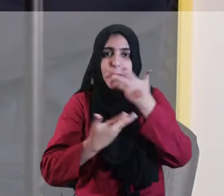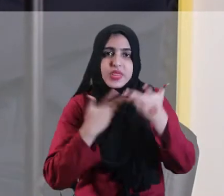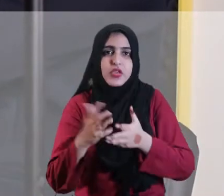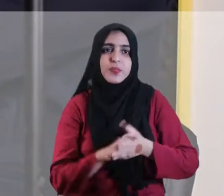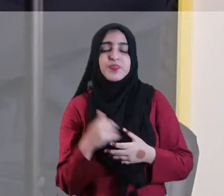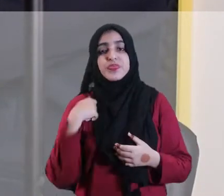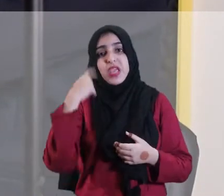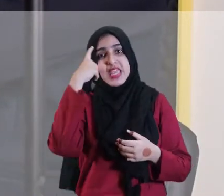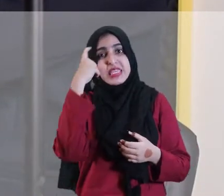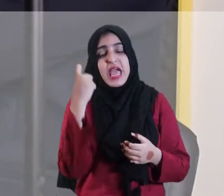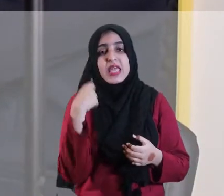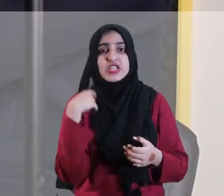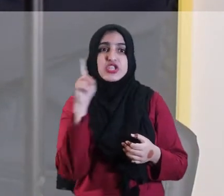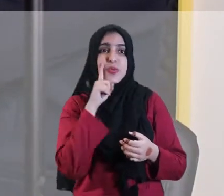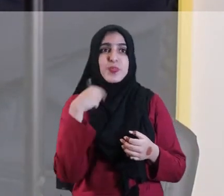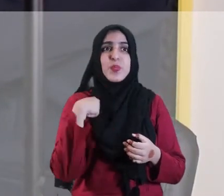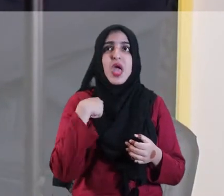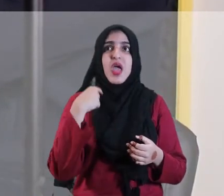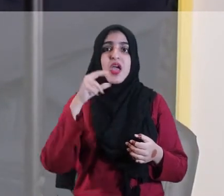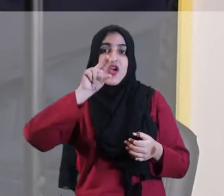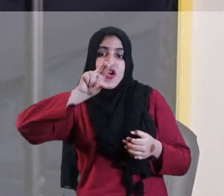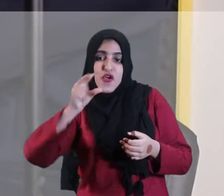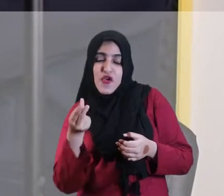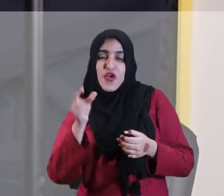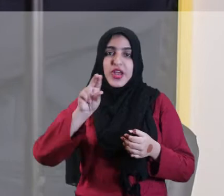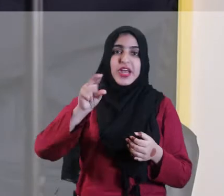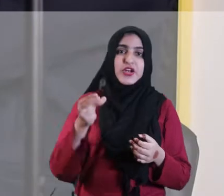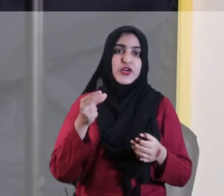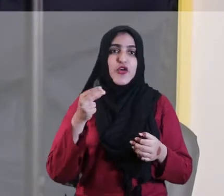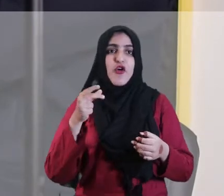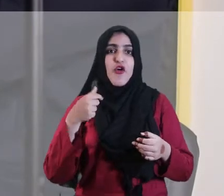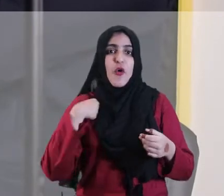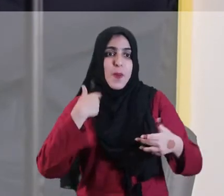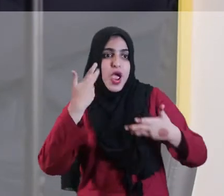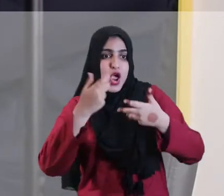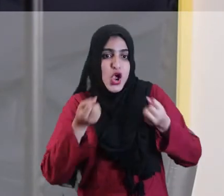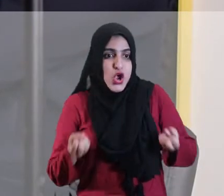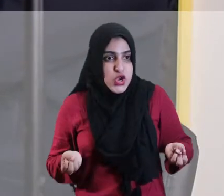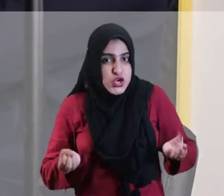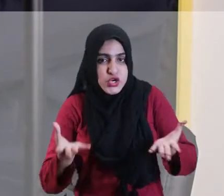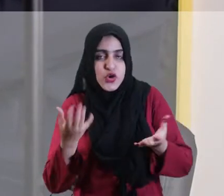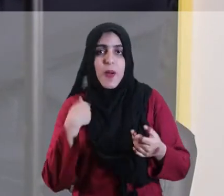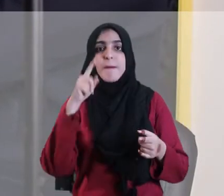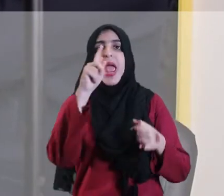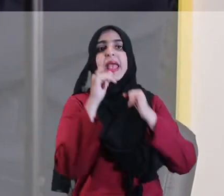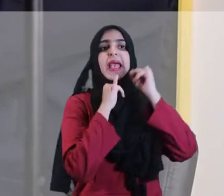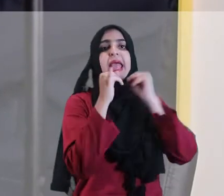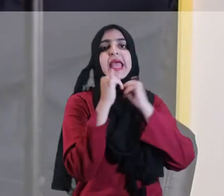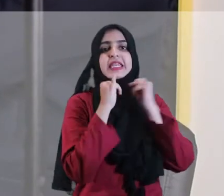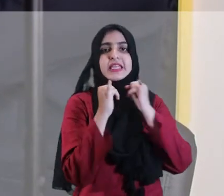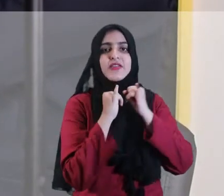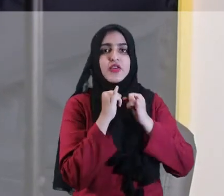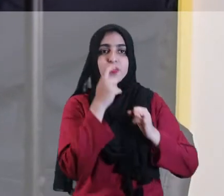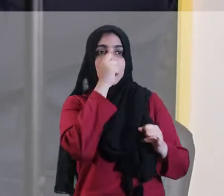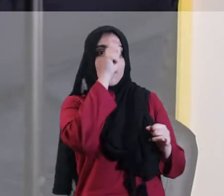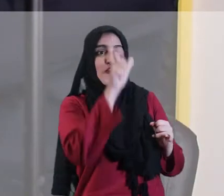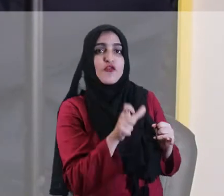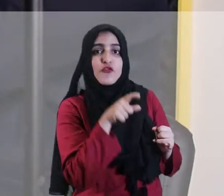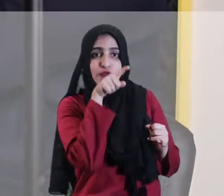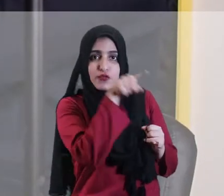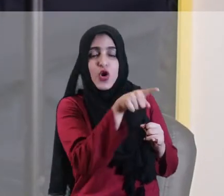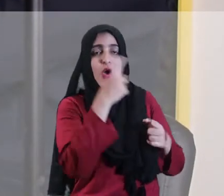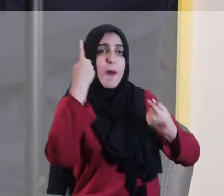शूज का आवास किया था ना तो मेरा एक इंटरव्यू हुआ अब इंटर्व्यूअर जिससे शख्स ने किया था वह उस जमाने में जीते थे